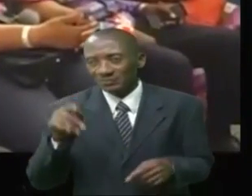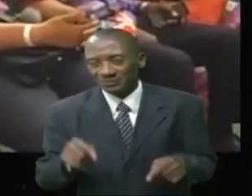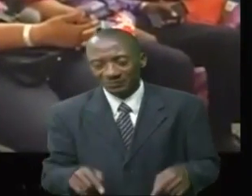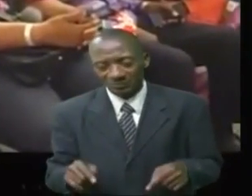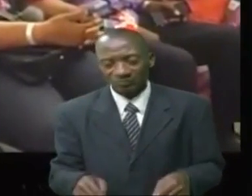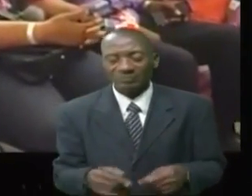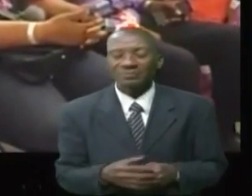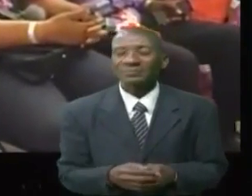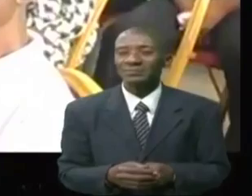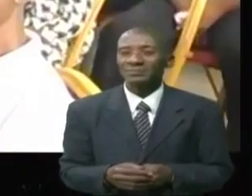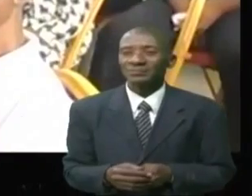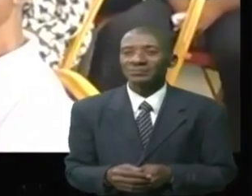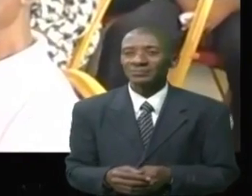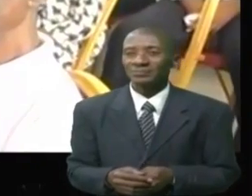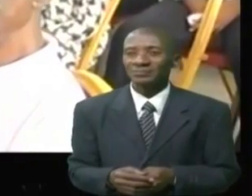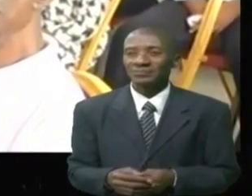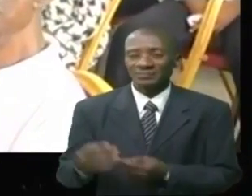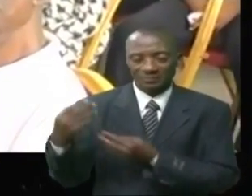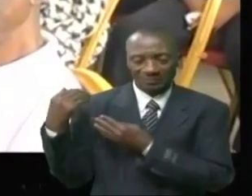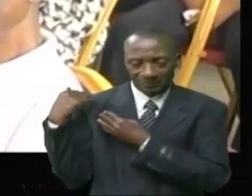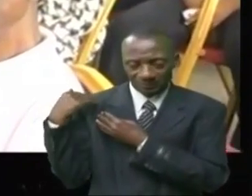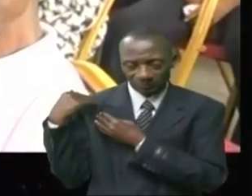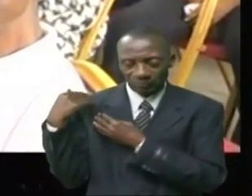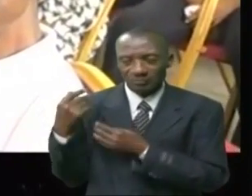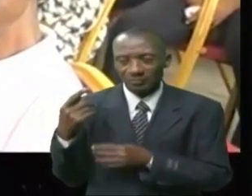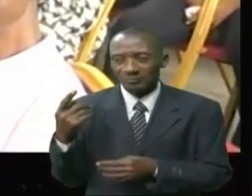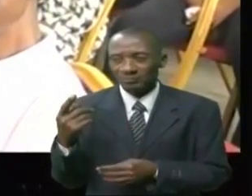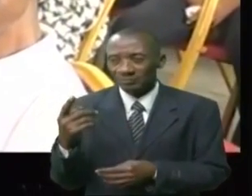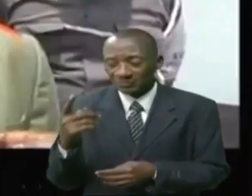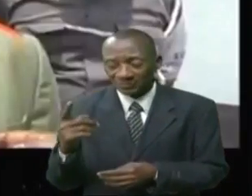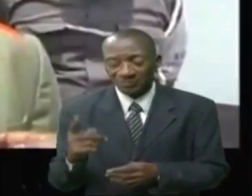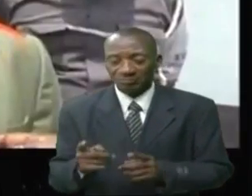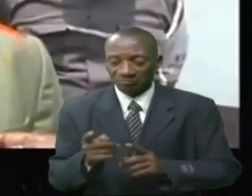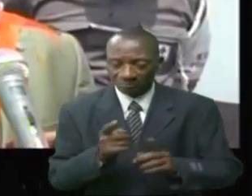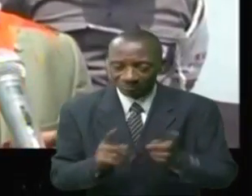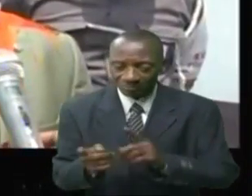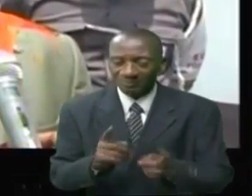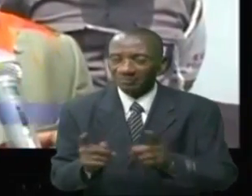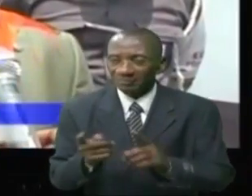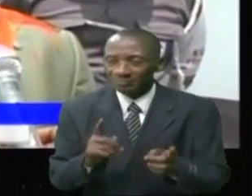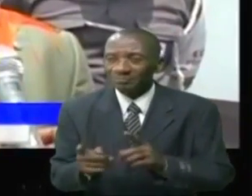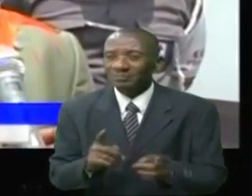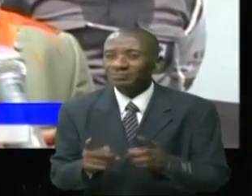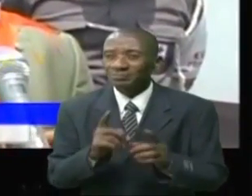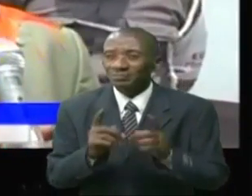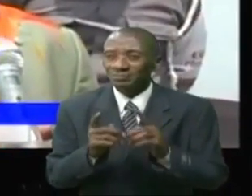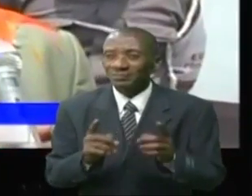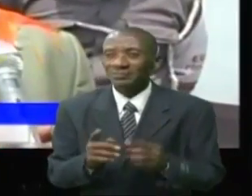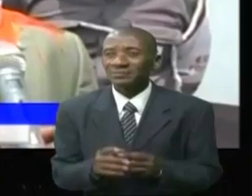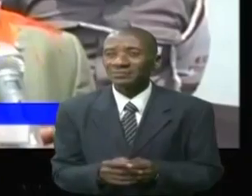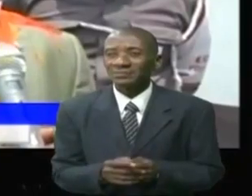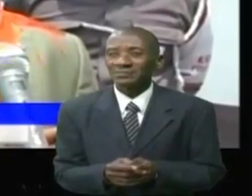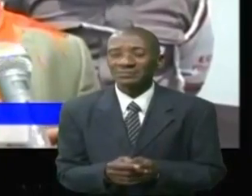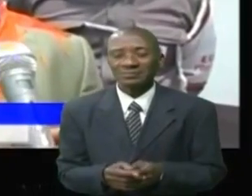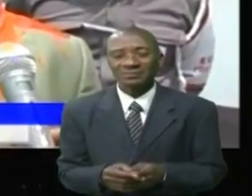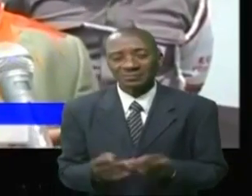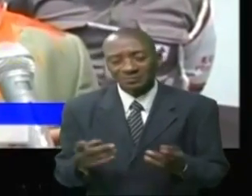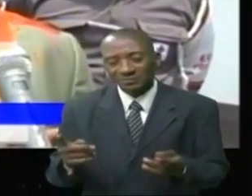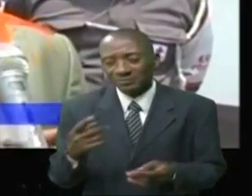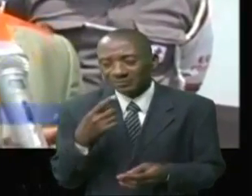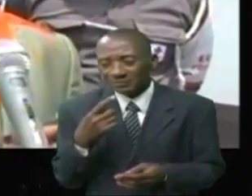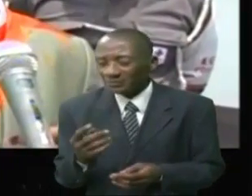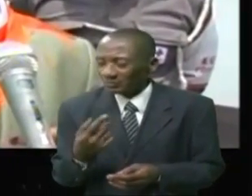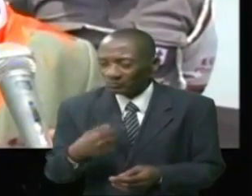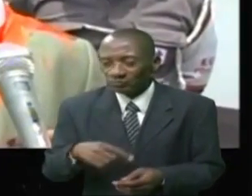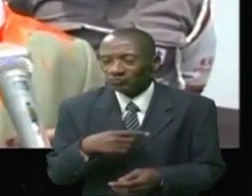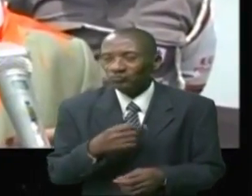commencé avec ce que les volontaires qui ne sont pas payés, mais qui ont cotisé quand même quelque chose, nous tendons toujours la main à toute personne de bonne foi de